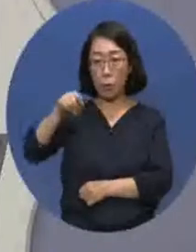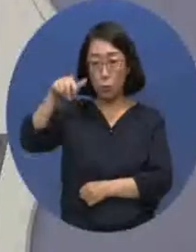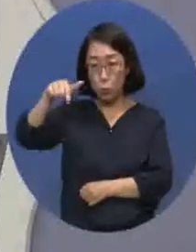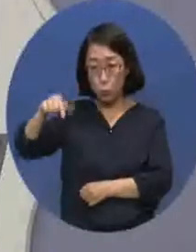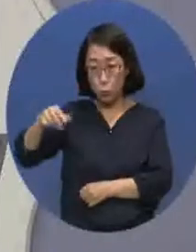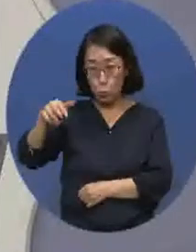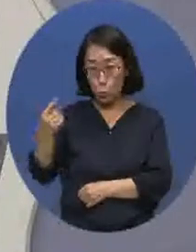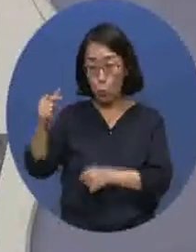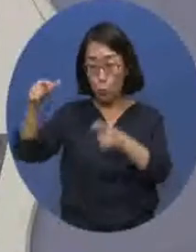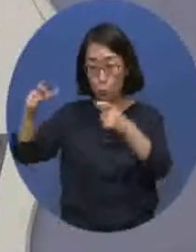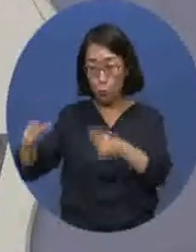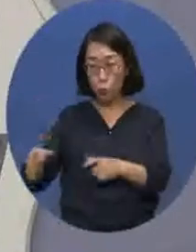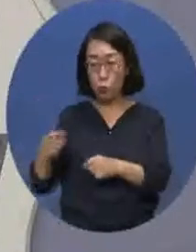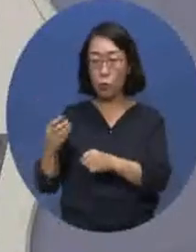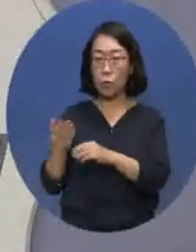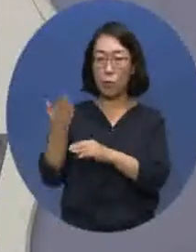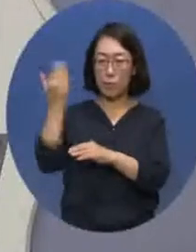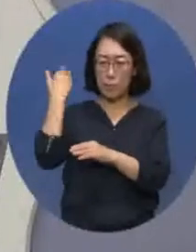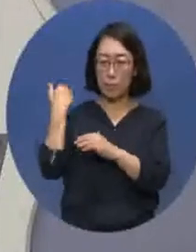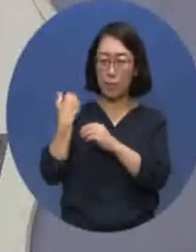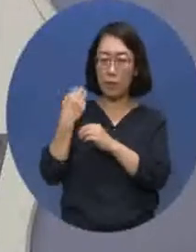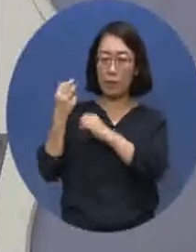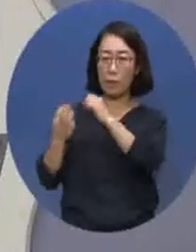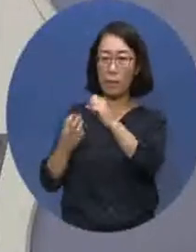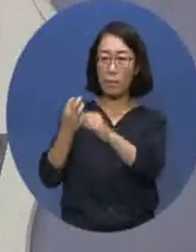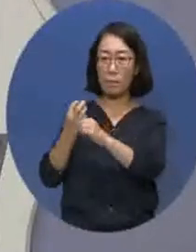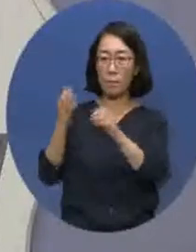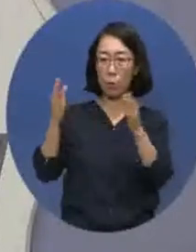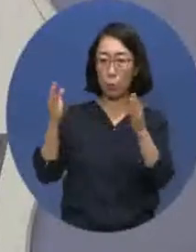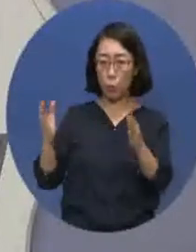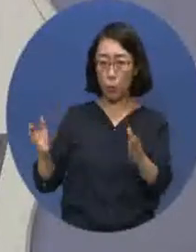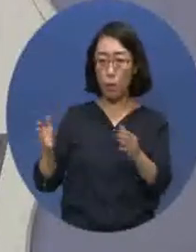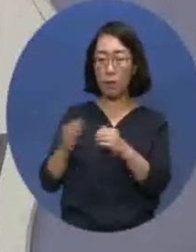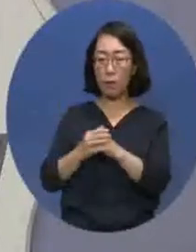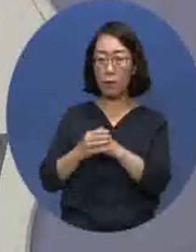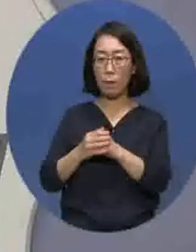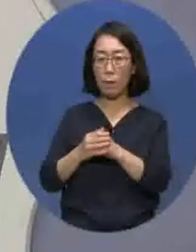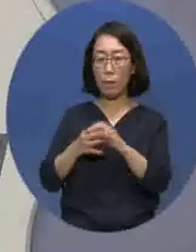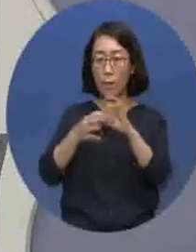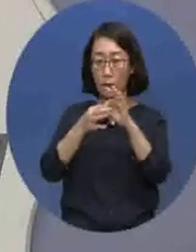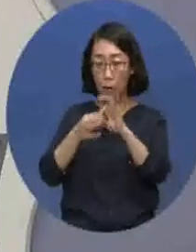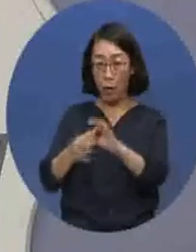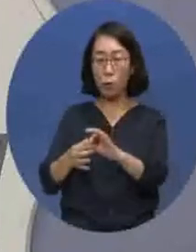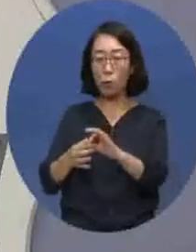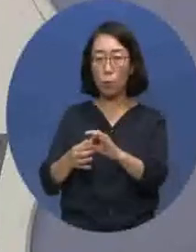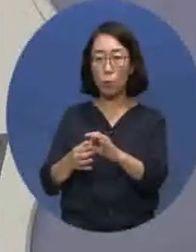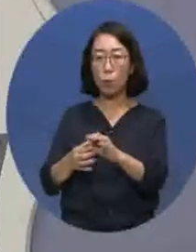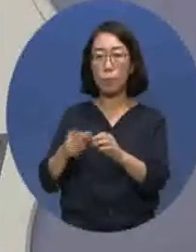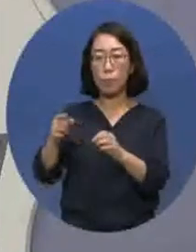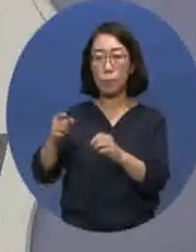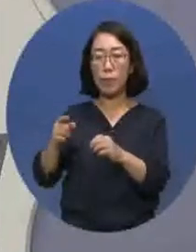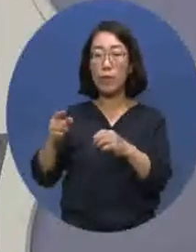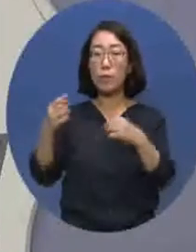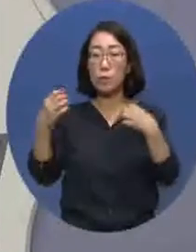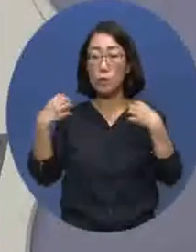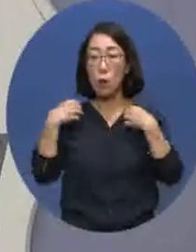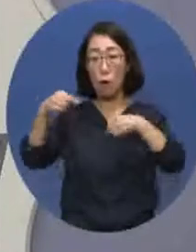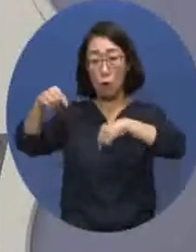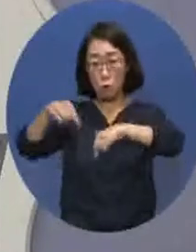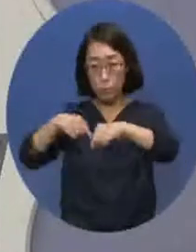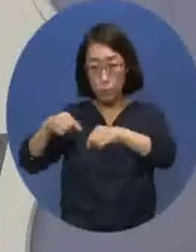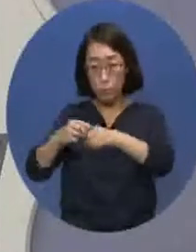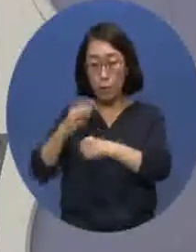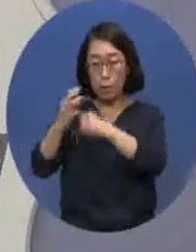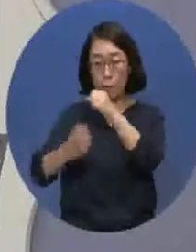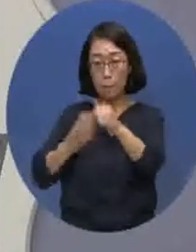어쨌든 지난 30년 동안 우리가 선출직 을 하기 시작한 제가 30년 됐는데 30년 동안 단